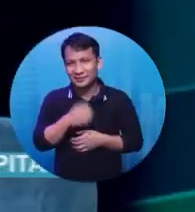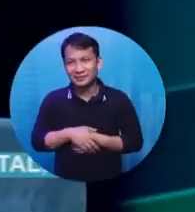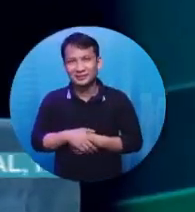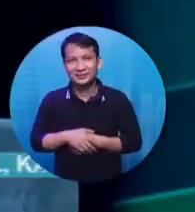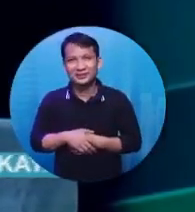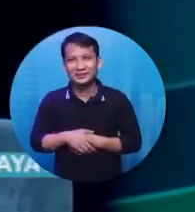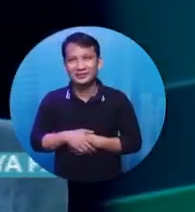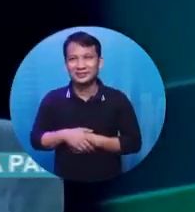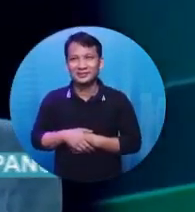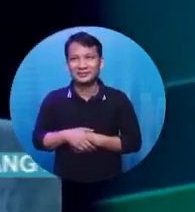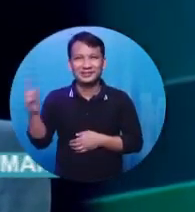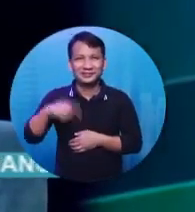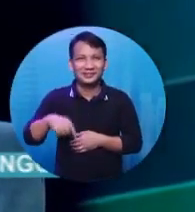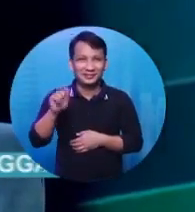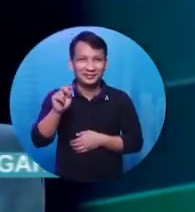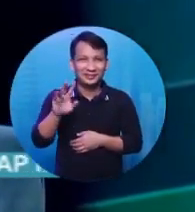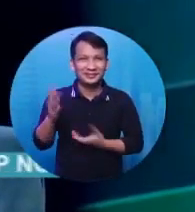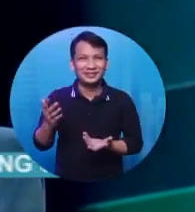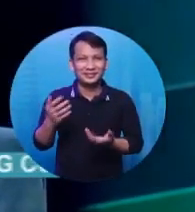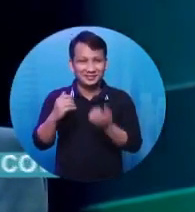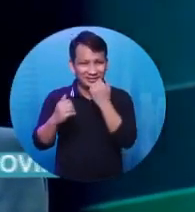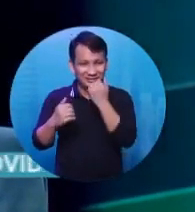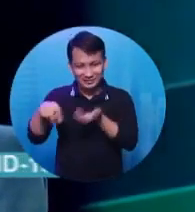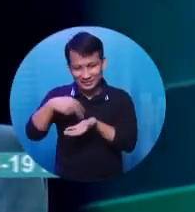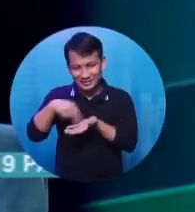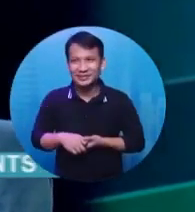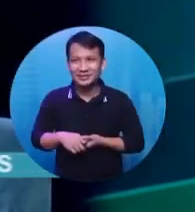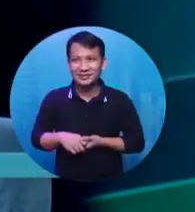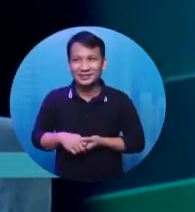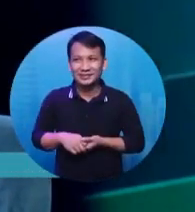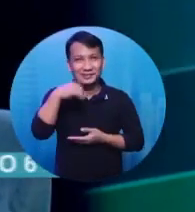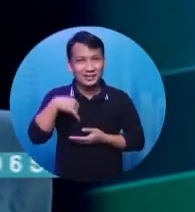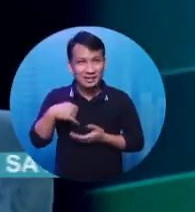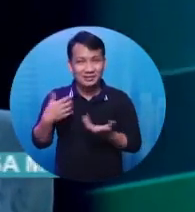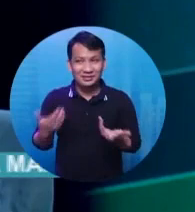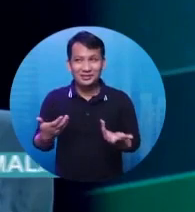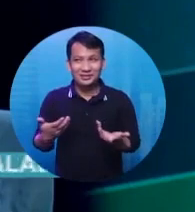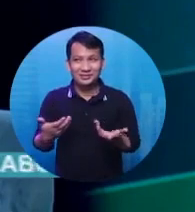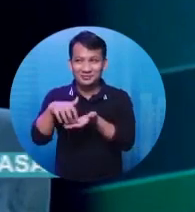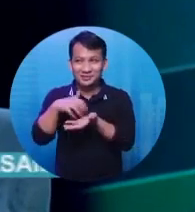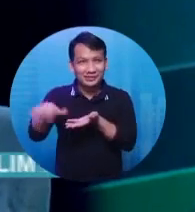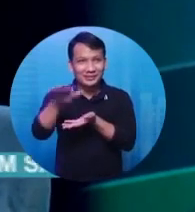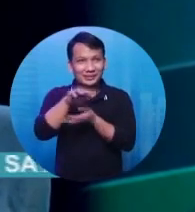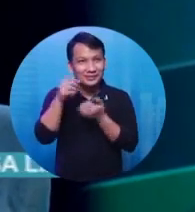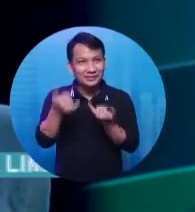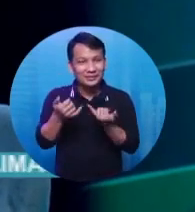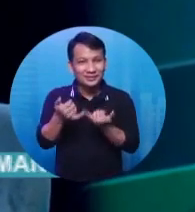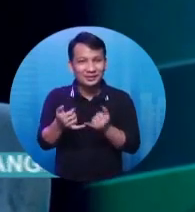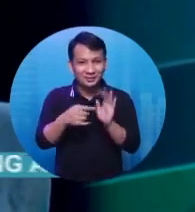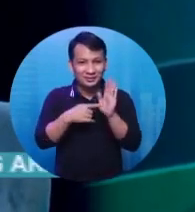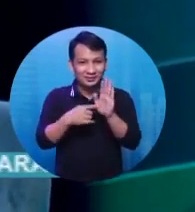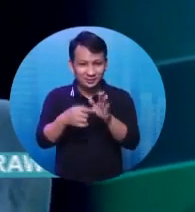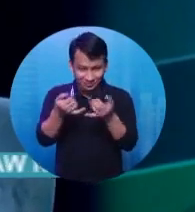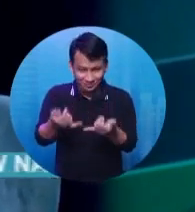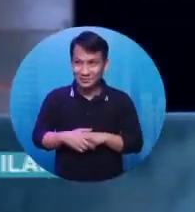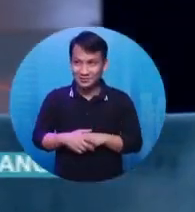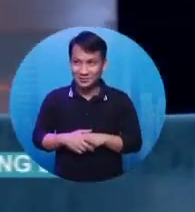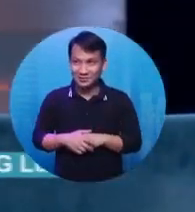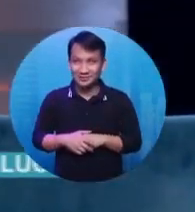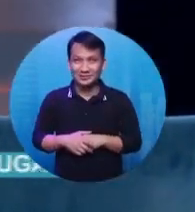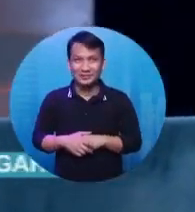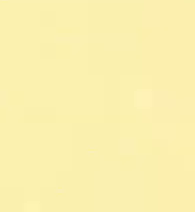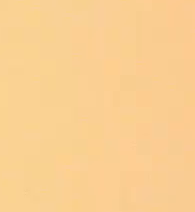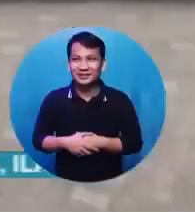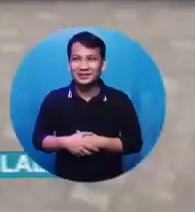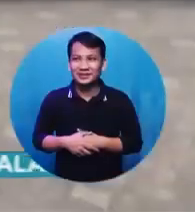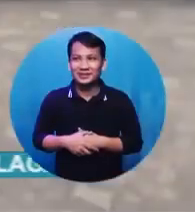para lamang kayo mapapunta sa TV5 upang pasayawin. So ito po, kahapon, nag-rehearse sila at magpapakitang gila sila ngayon sa inyo. Pakita